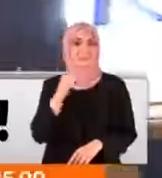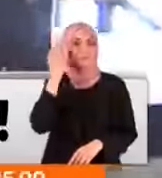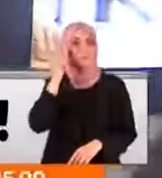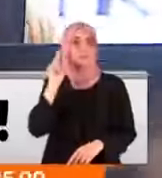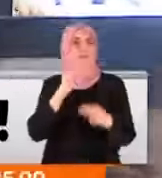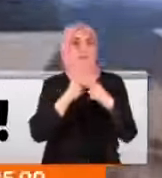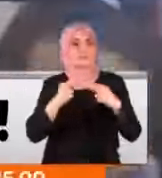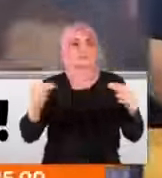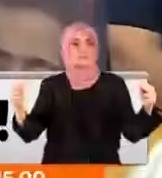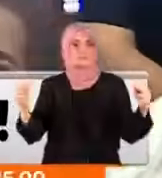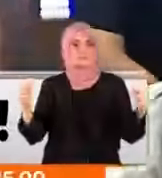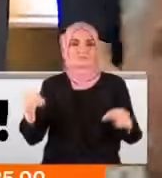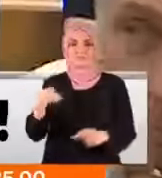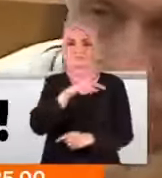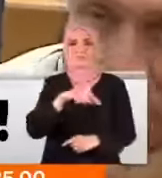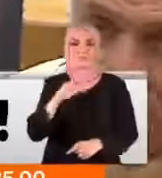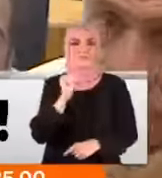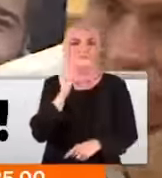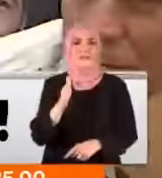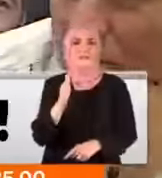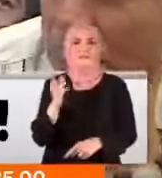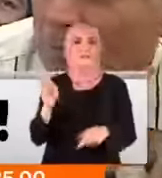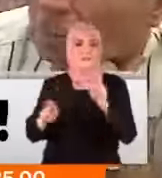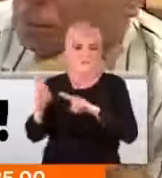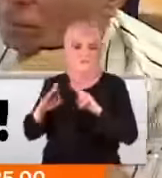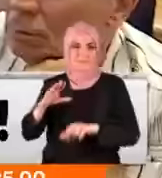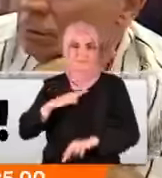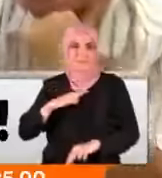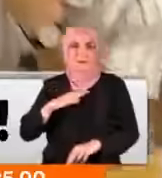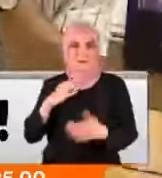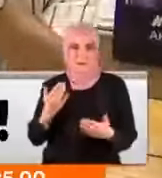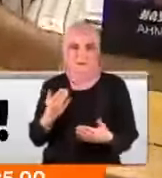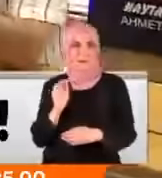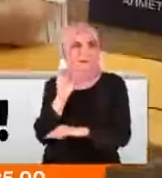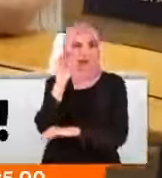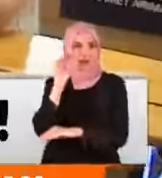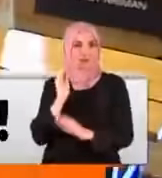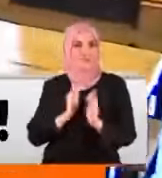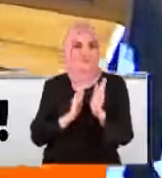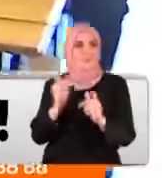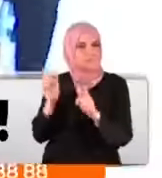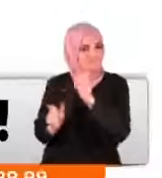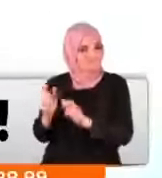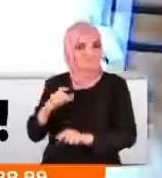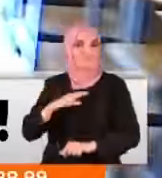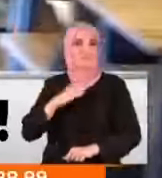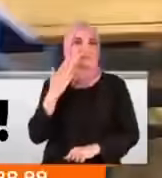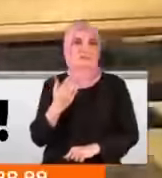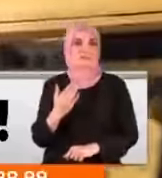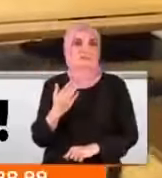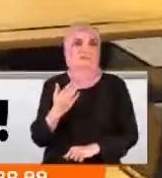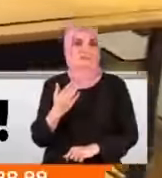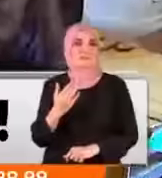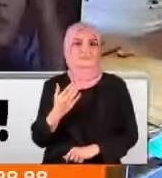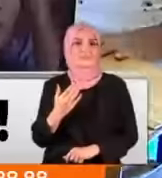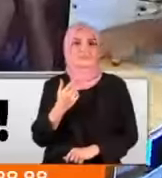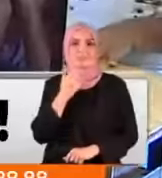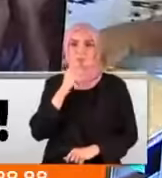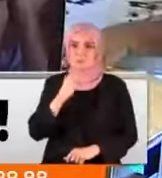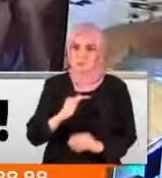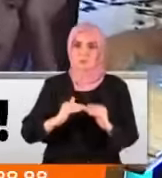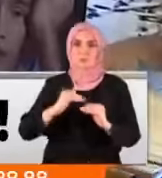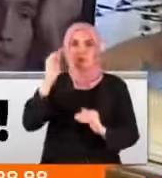Aramızdan birçoğu ayrıldı ama aramızda olanlar da var. İşte 7'den 77'ye herkes bu isimlere, bu yüzlere aşina.